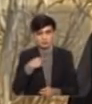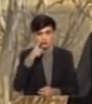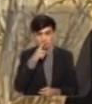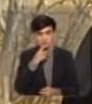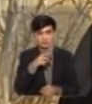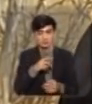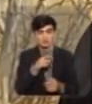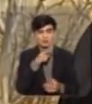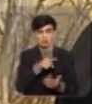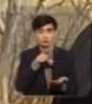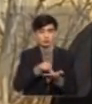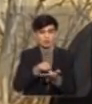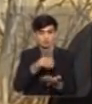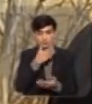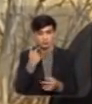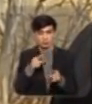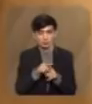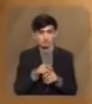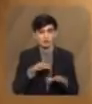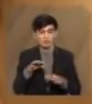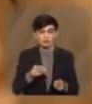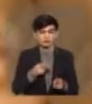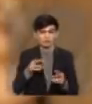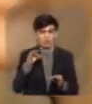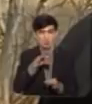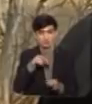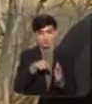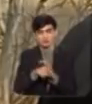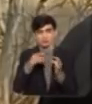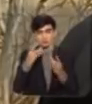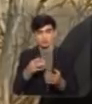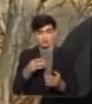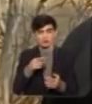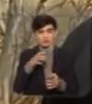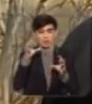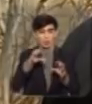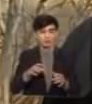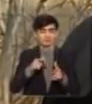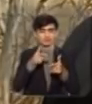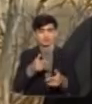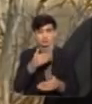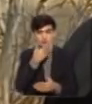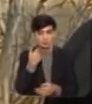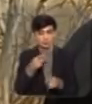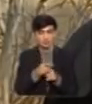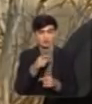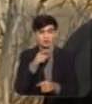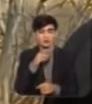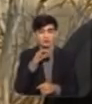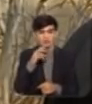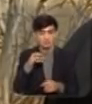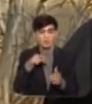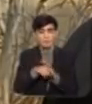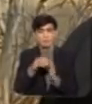никак не участвует в административном деле. Это постановление не вступило в законную силу. Оно вложено